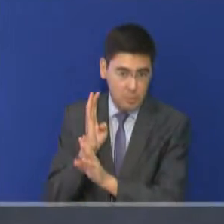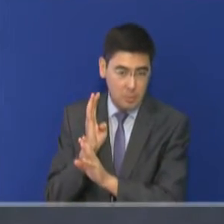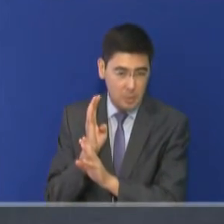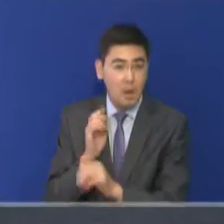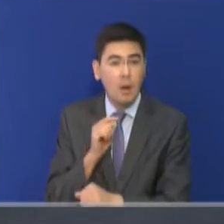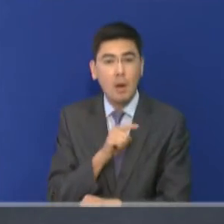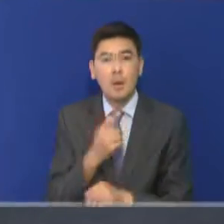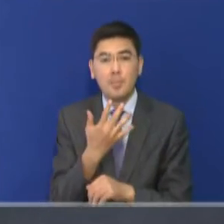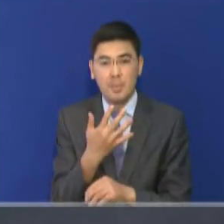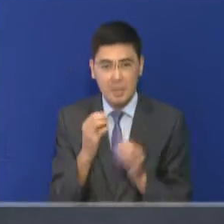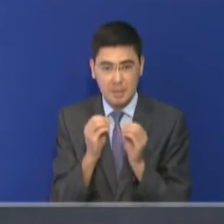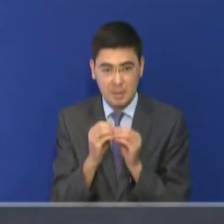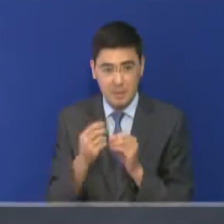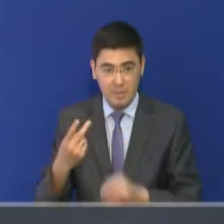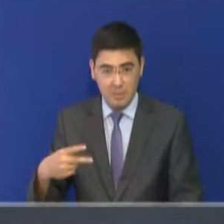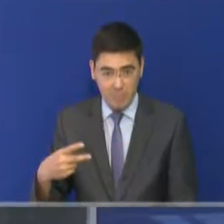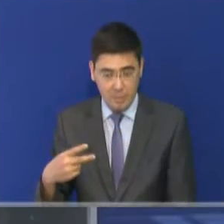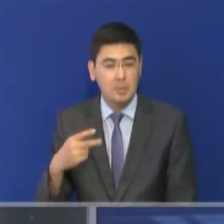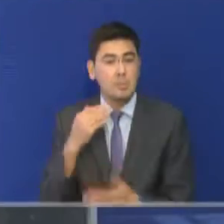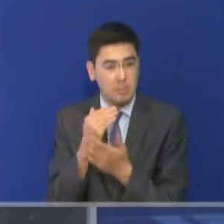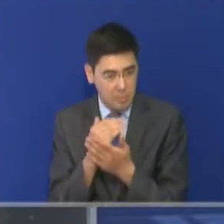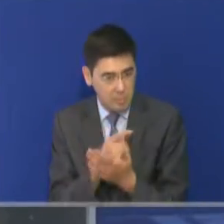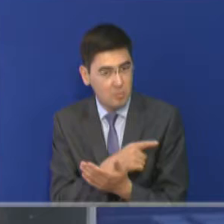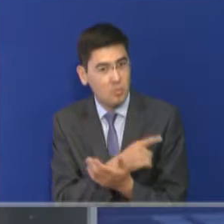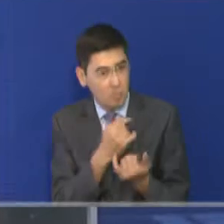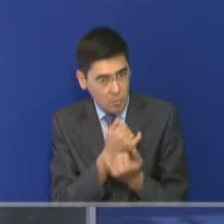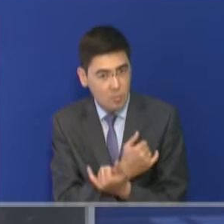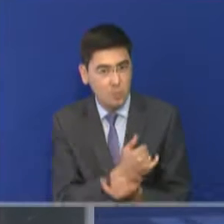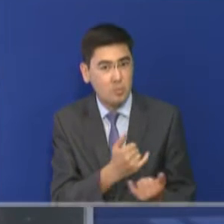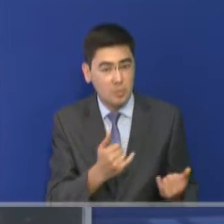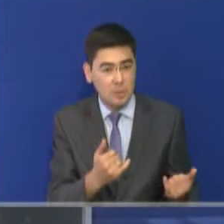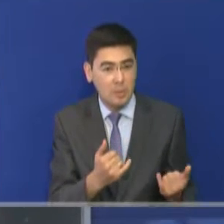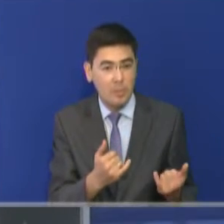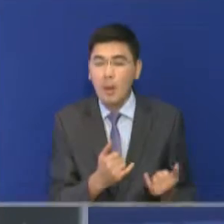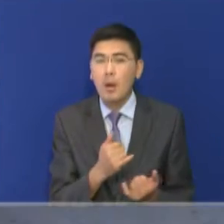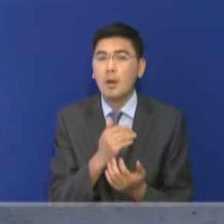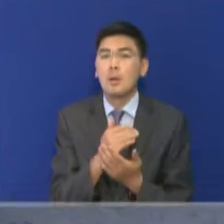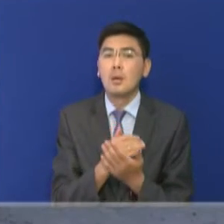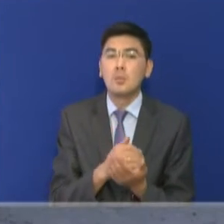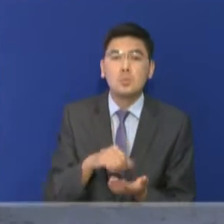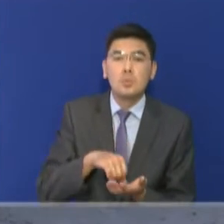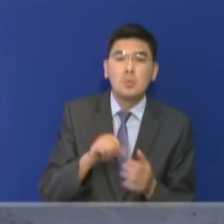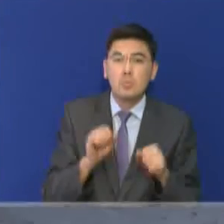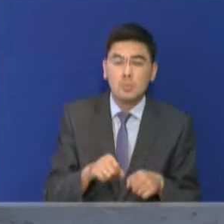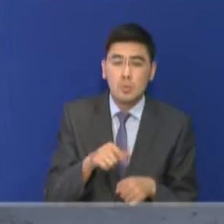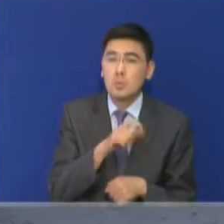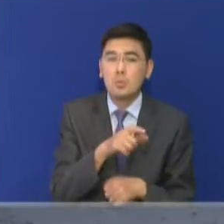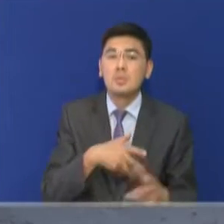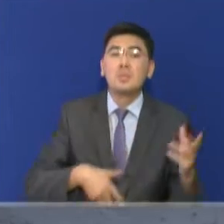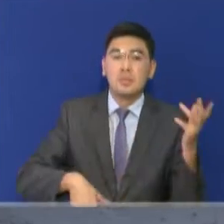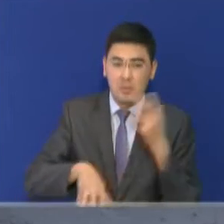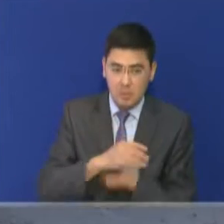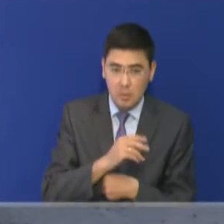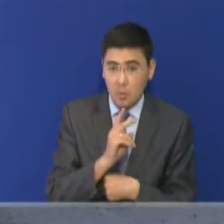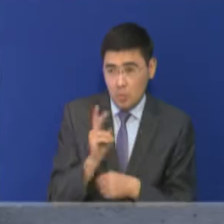разработан проект 5-10-20 по обеспечению населения кредитным жильем. В данной программе могут принять участие все граждане, стоящие